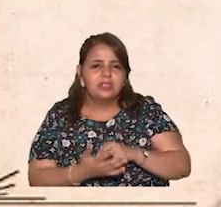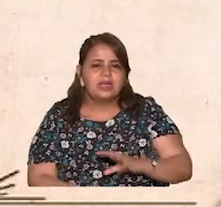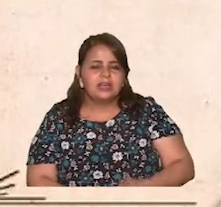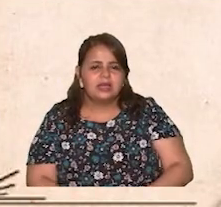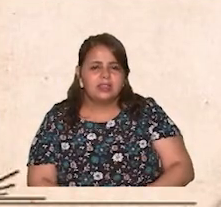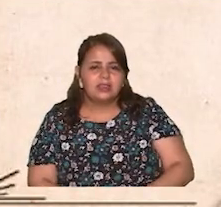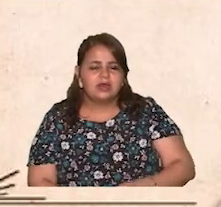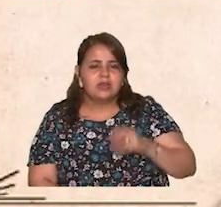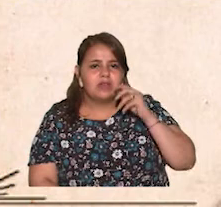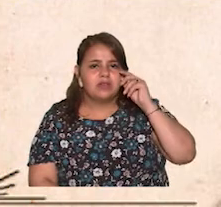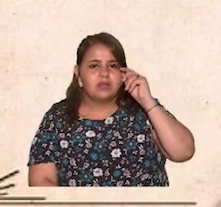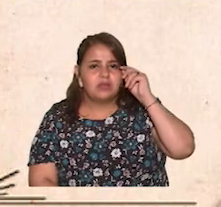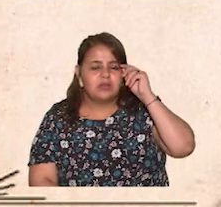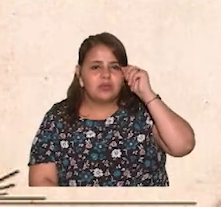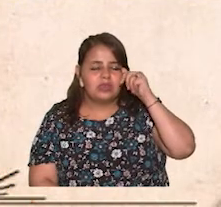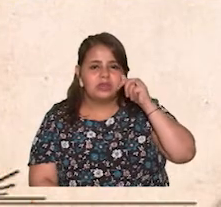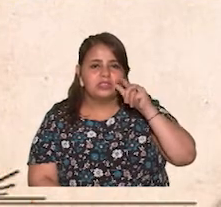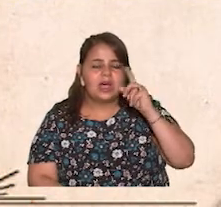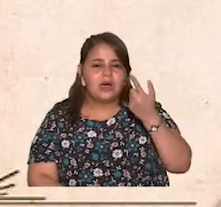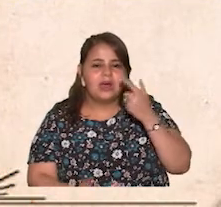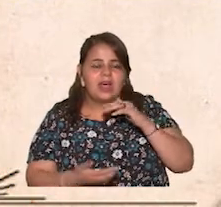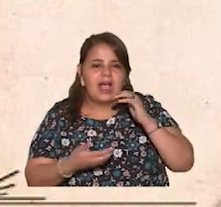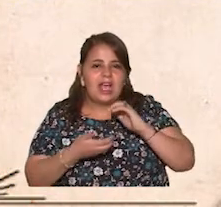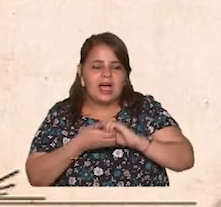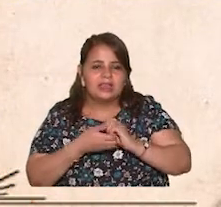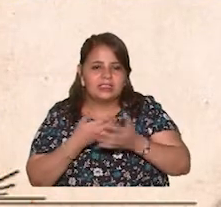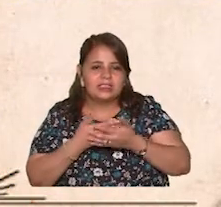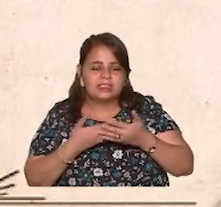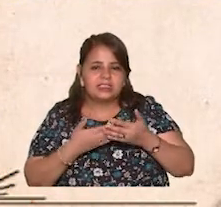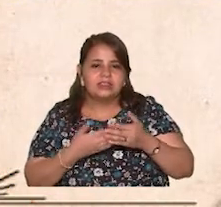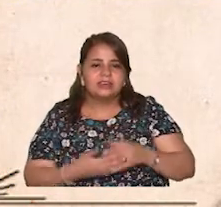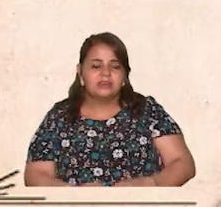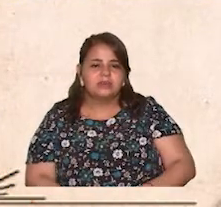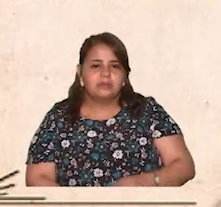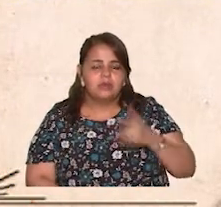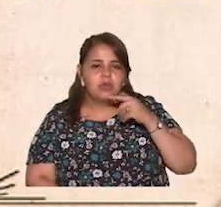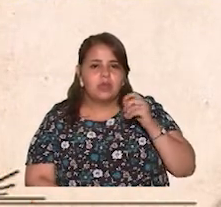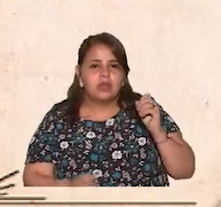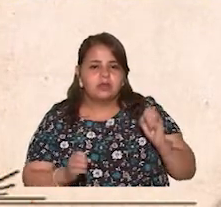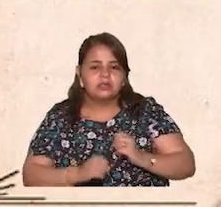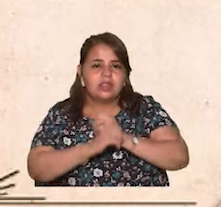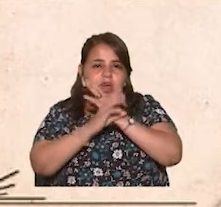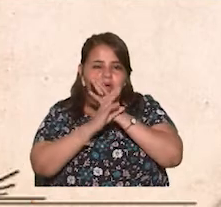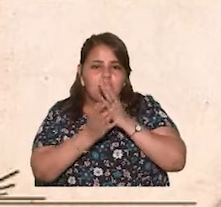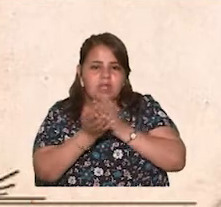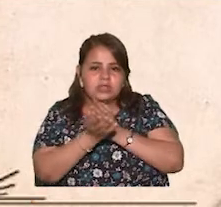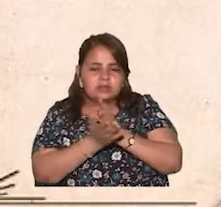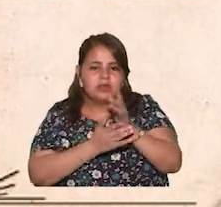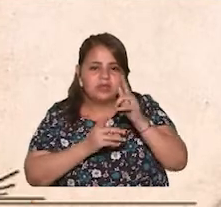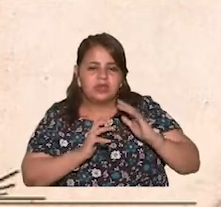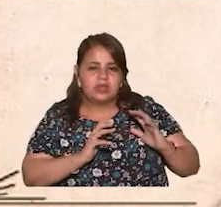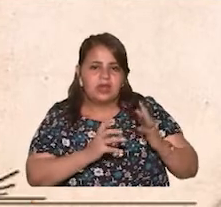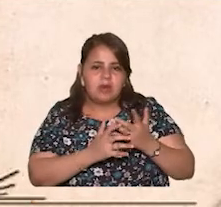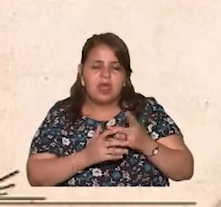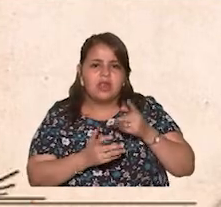بولس الرسول كتب لنا في كرونسوس الأولى 16-13 وقال اسهروا اثبتوا في الإيمان كونوا رجالا